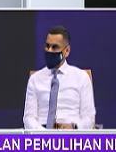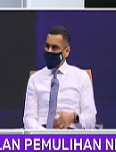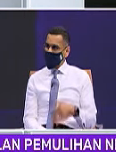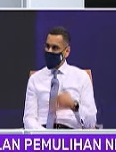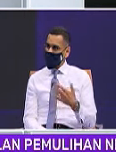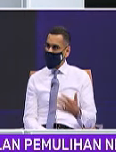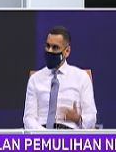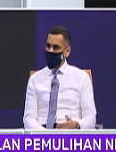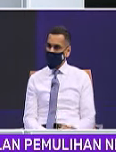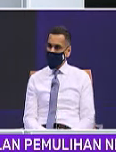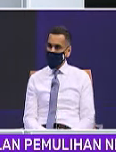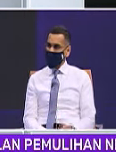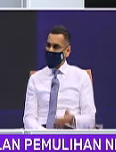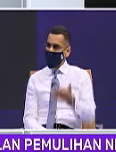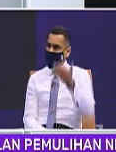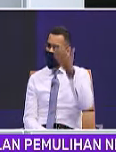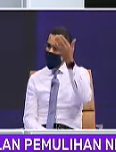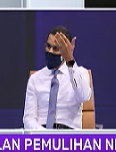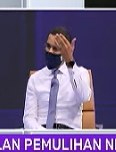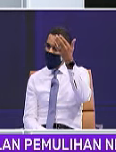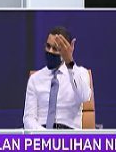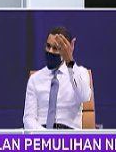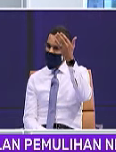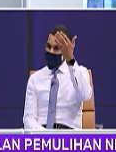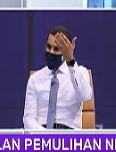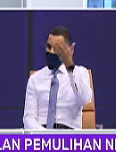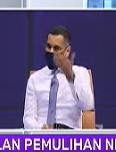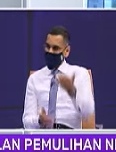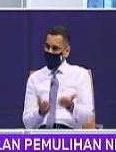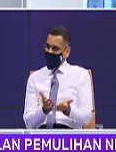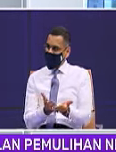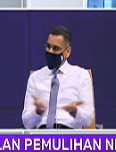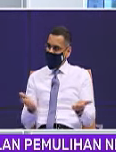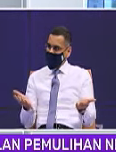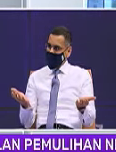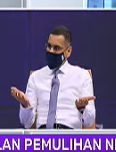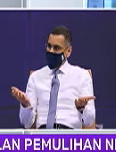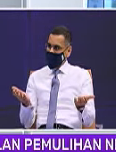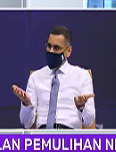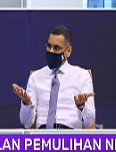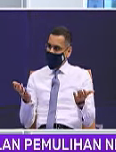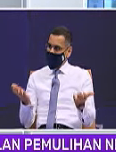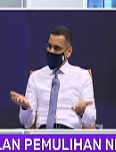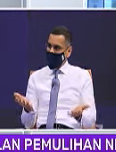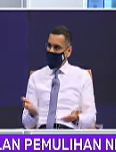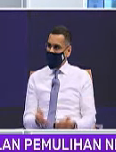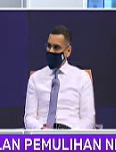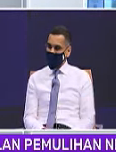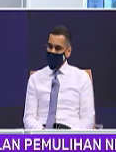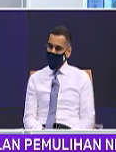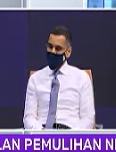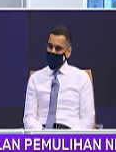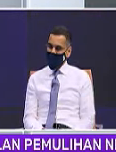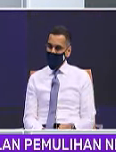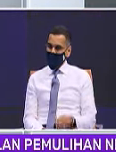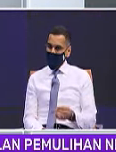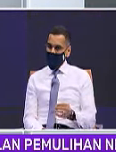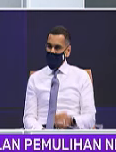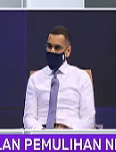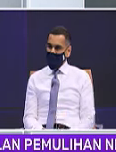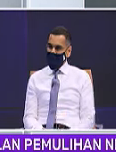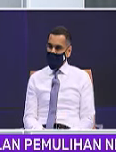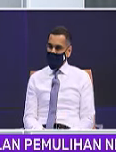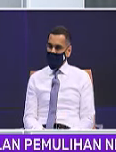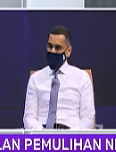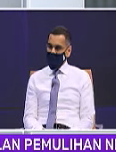bahawa kesinambungan hidup bahawa mereka tidak jatuh di bawah apa yang kita Panggil safety net yang menampung mereka pada hari ini